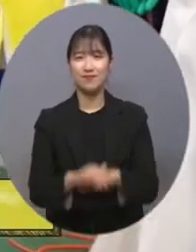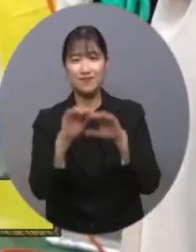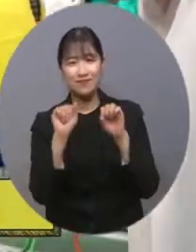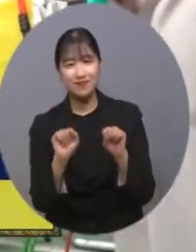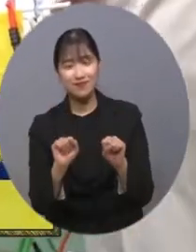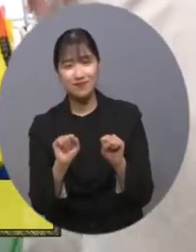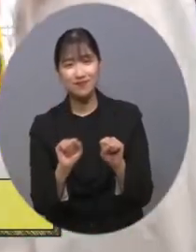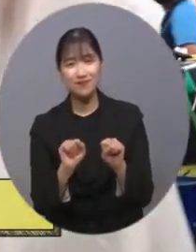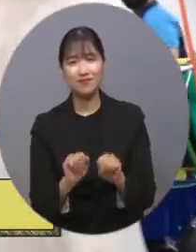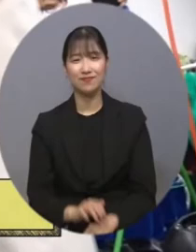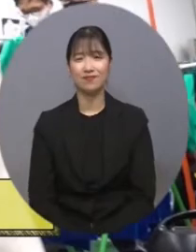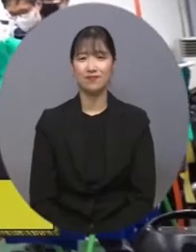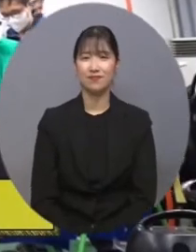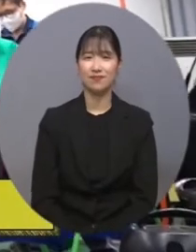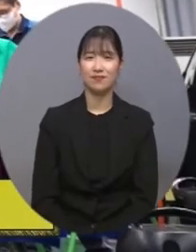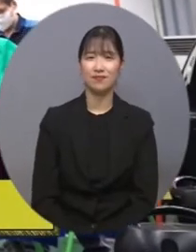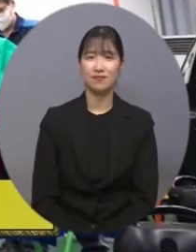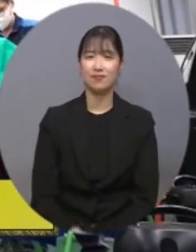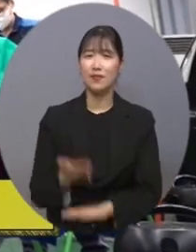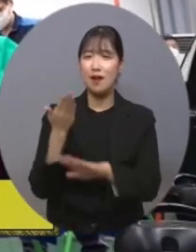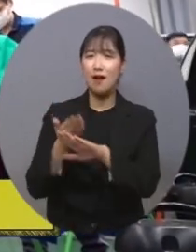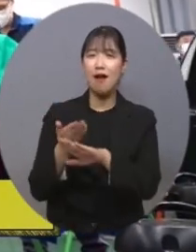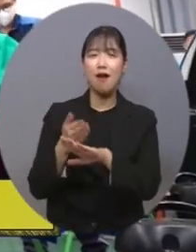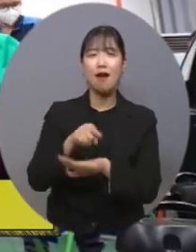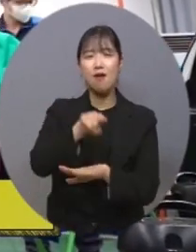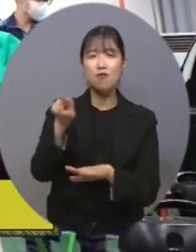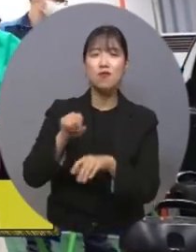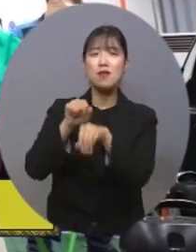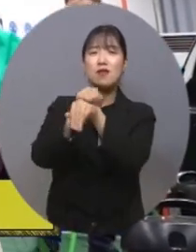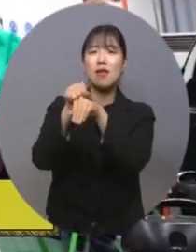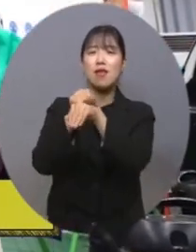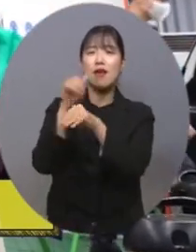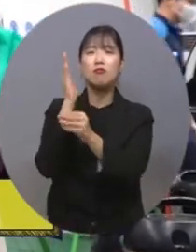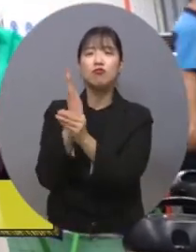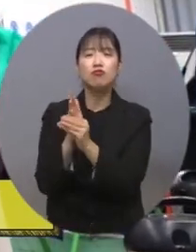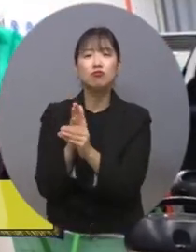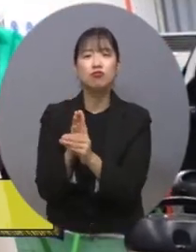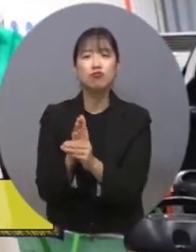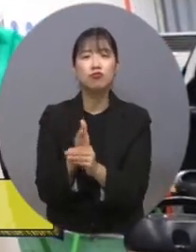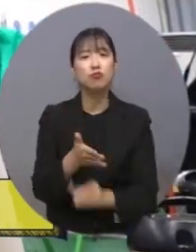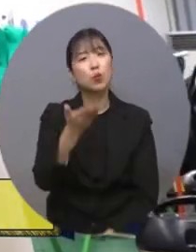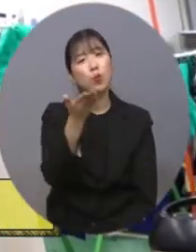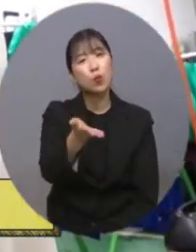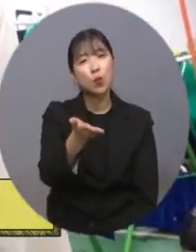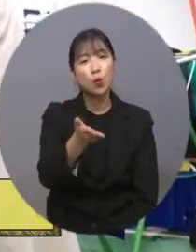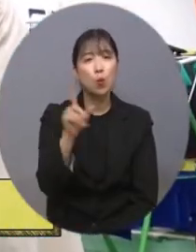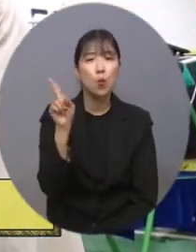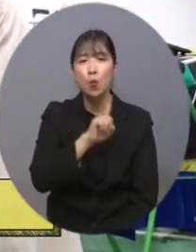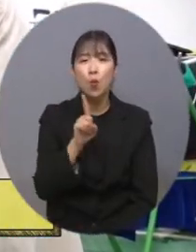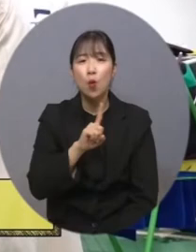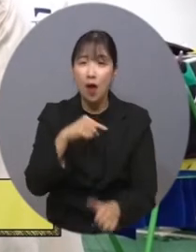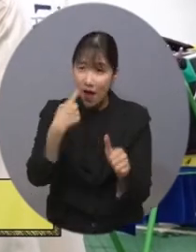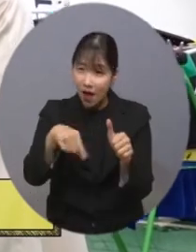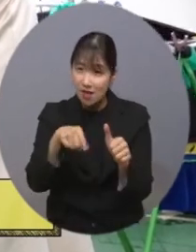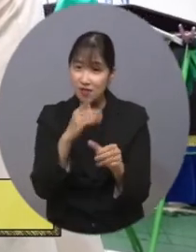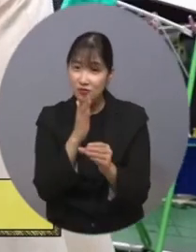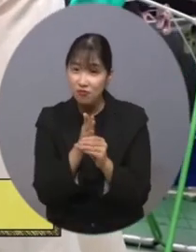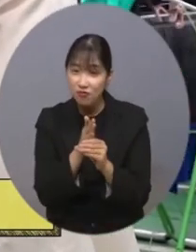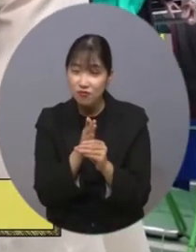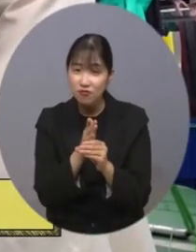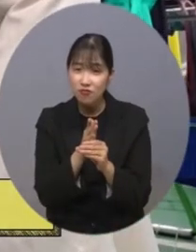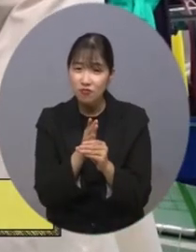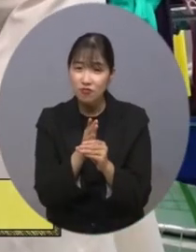안녕하세요. 안녕하세요. 지금 다른 분들을 이렇게 세차를 하고 계시는데 네. 지금 선생님께서 이렇게 뭘 알려주고 계시는 것